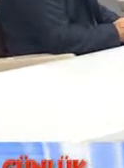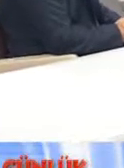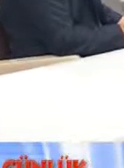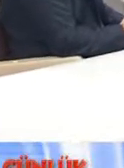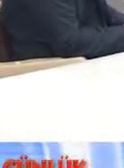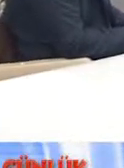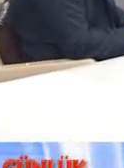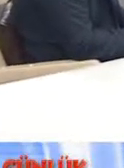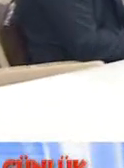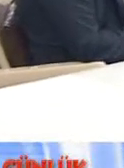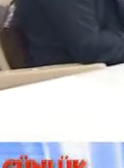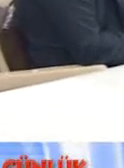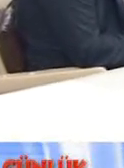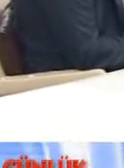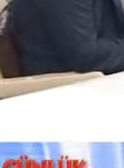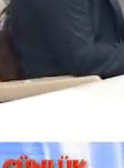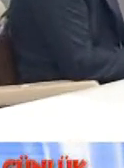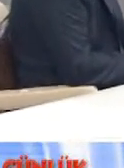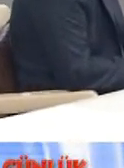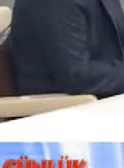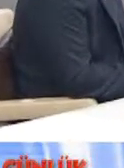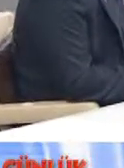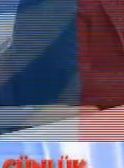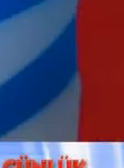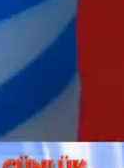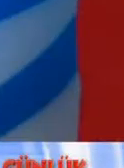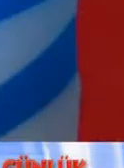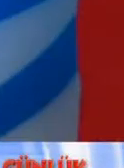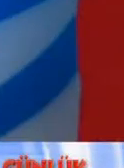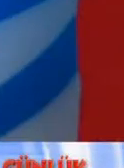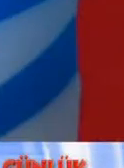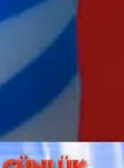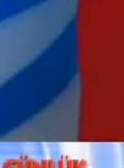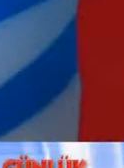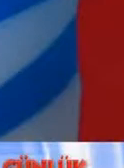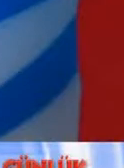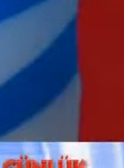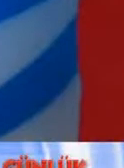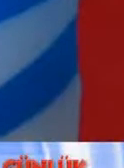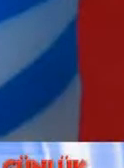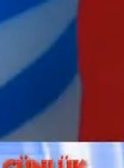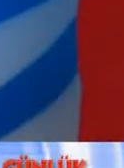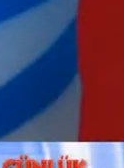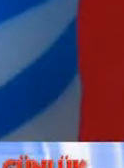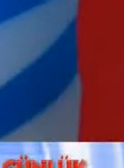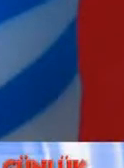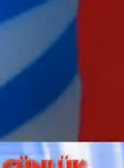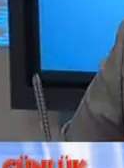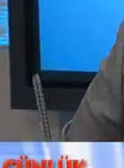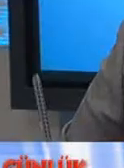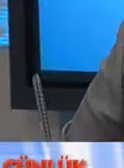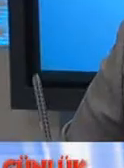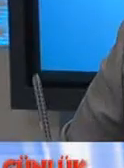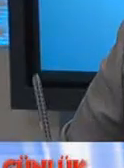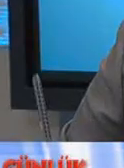Nereye gitmeli? Bunu merak ediyorum. Madem siz bu işin bilimini yapıyorsunuz. Evet. Öyle değil mi? Nereye gidiyor? Nereye gidecek? Bunu merak ediyorum. Sektör